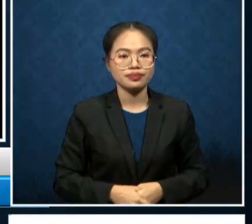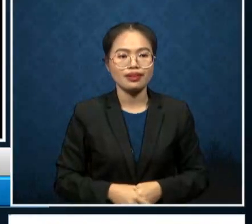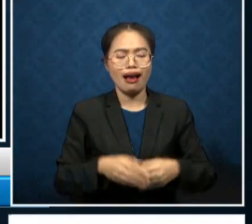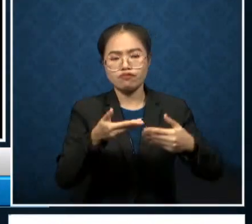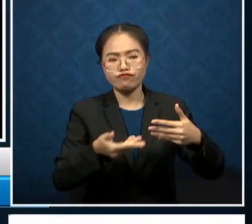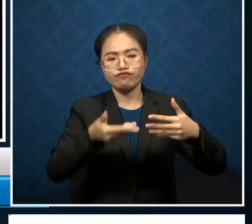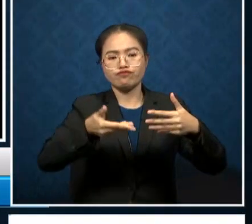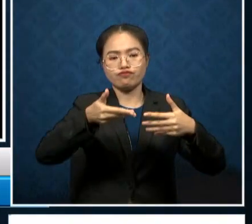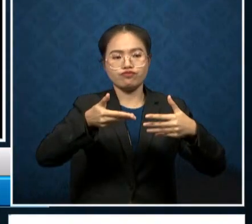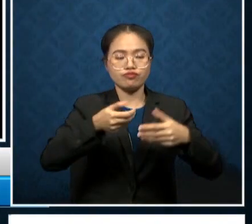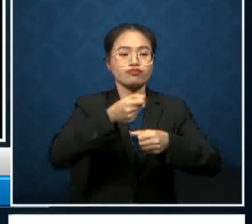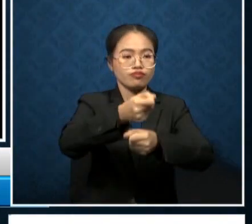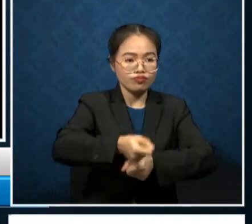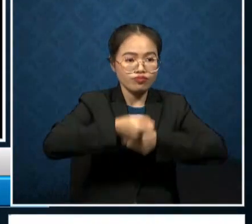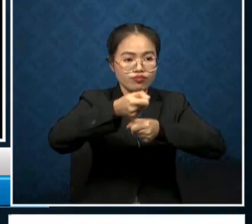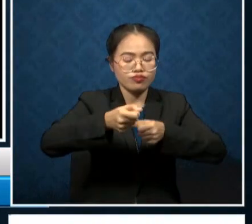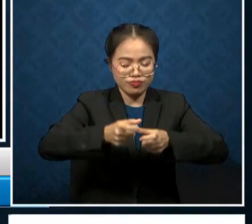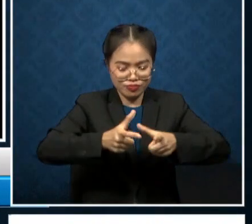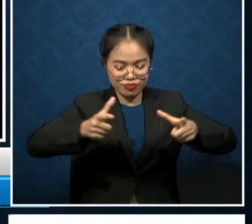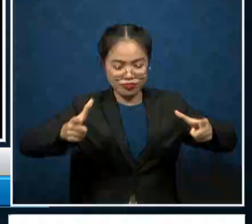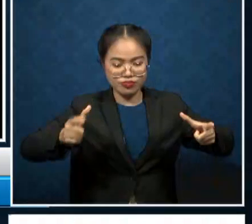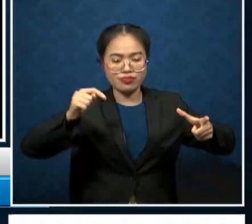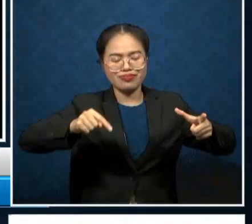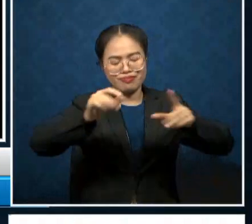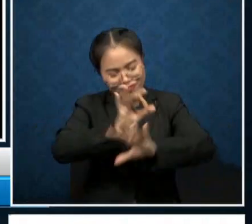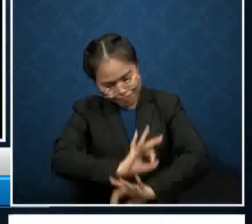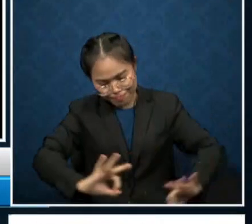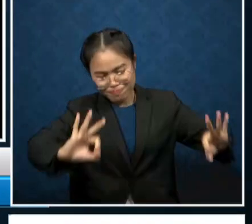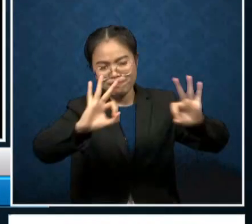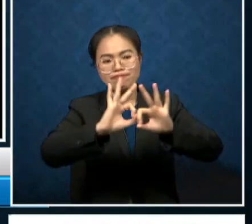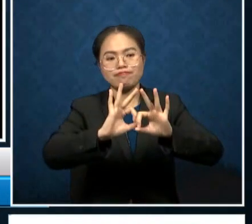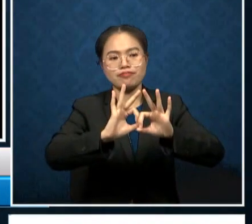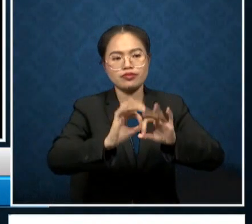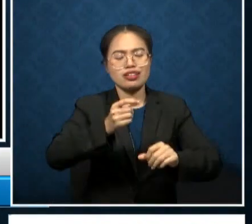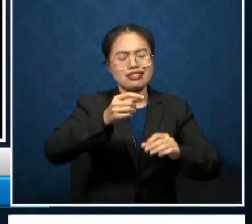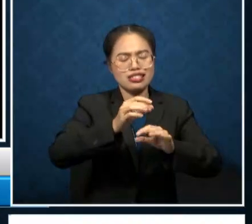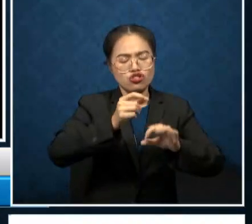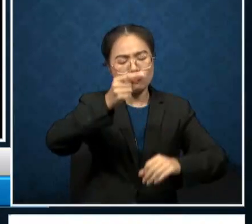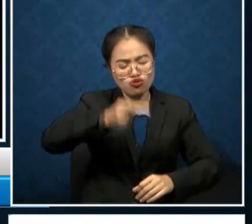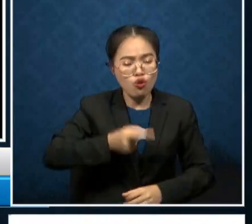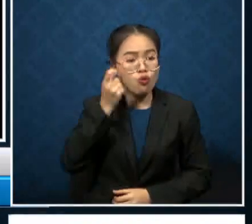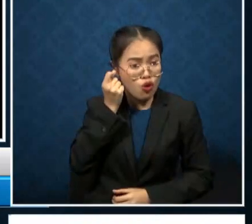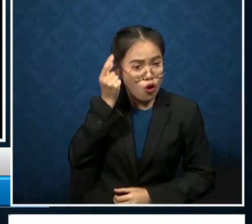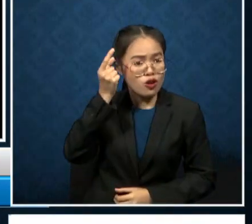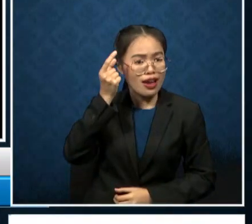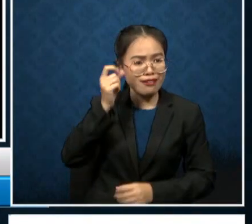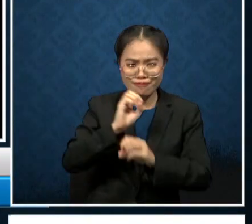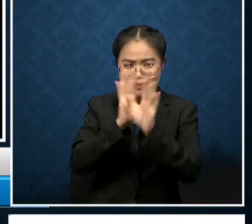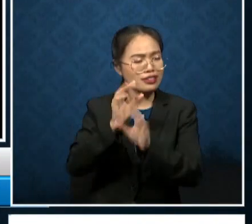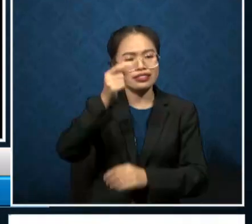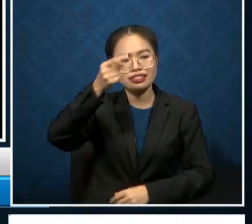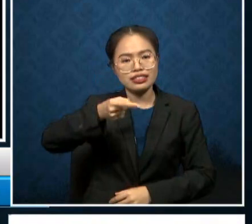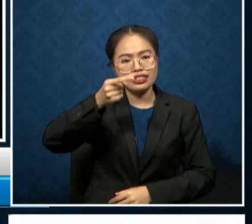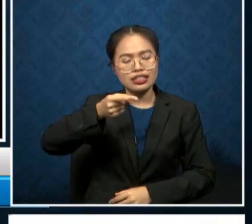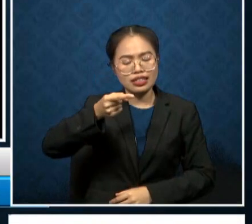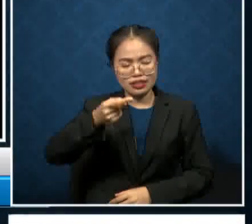ยกระดับเกษตรประกรรมแบบแปลงใหญ่จำเป็นและสำคัญและต้องเข้าถึงและเข้าใจในแก่นของการขับเคลื่อนเรื่องนี้จริงๆอย่างที่ท่านผู้ชายได้